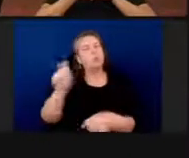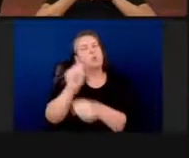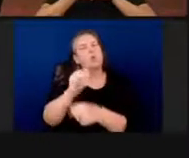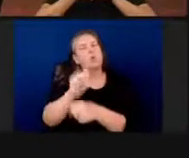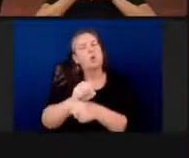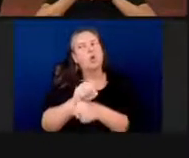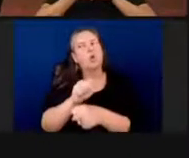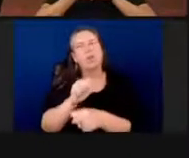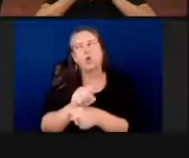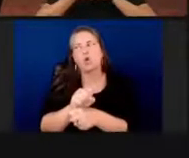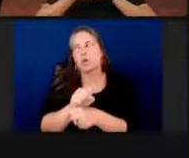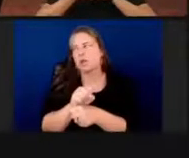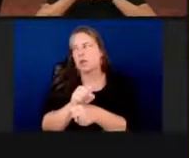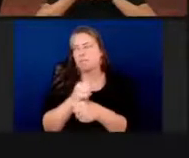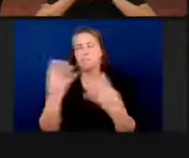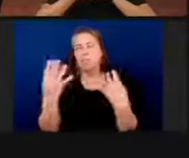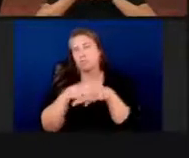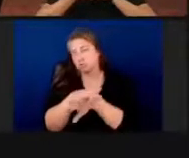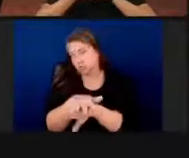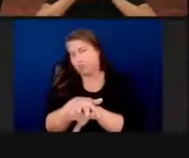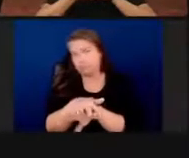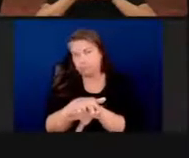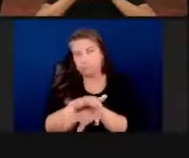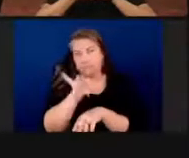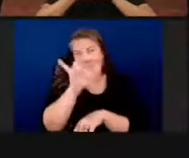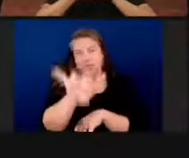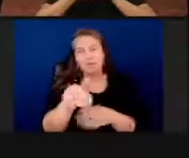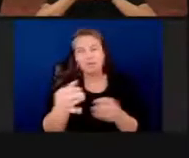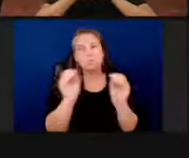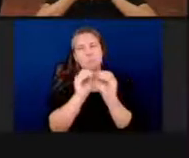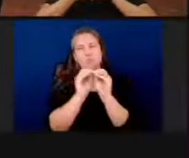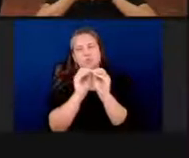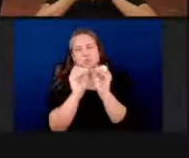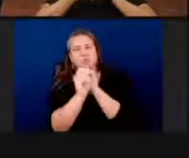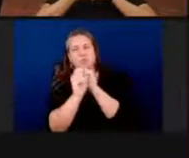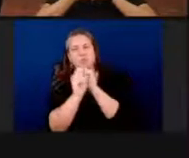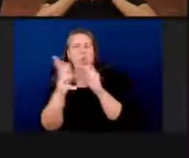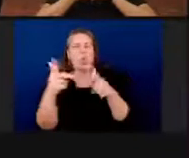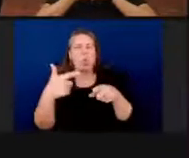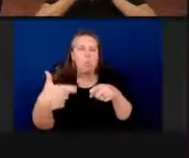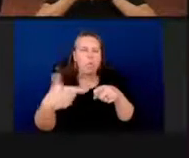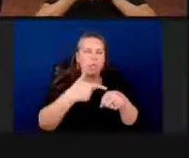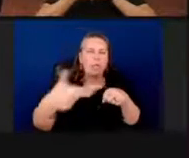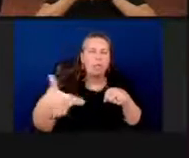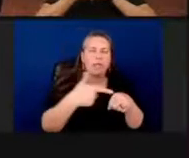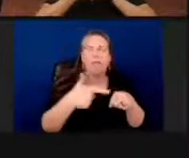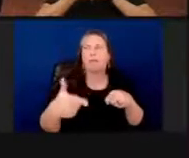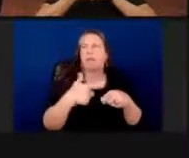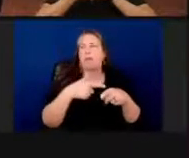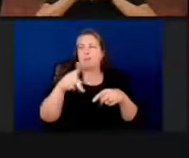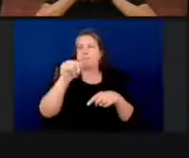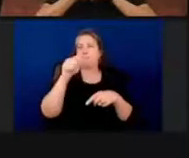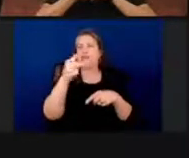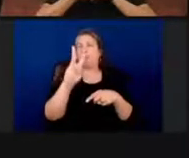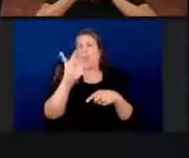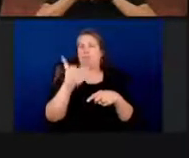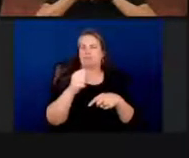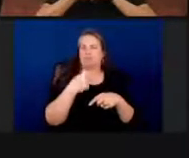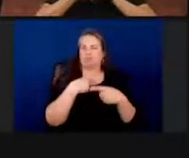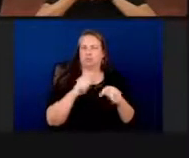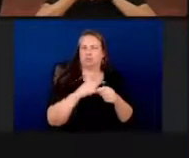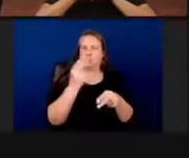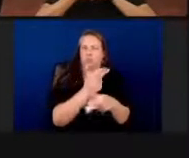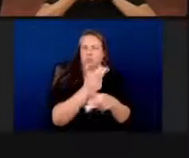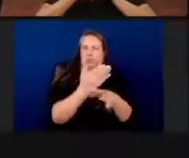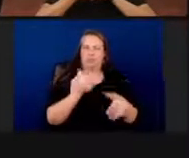ni sawa katika shule zote. Kwa hivyo hata pale ambapo mwanafunzi amehama anaweza kuendelea na mafunzo yale